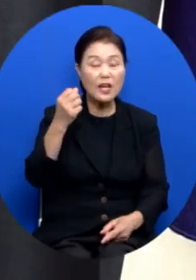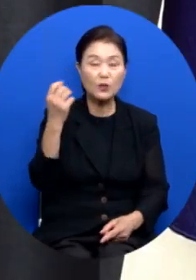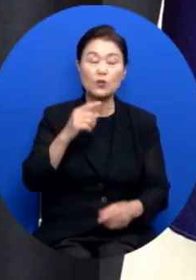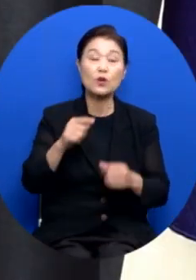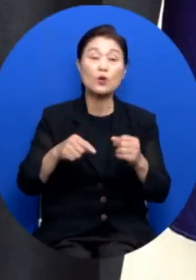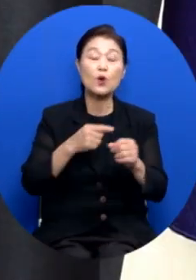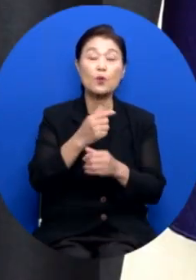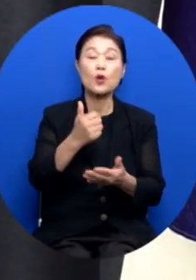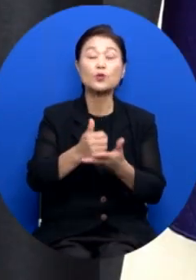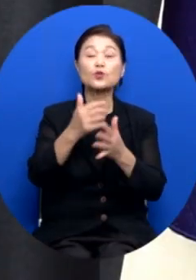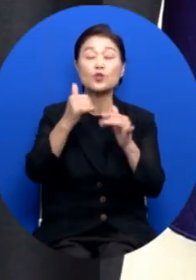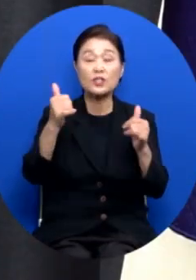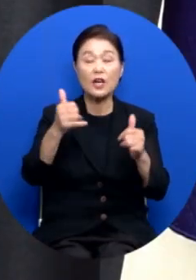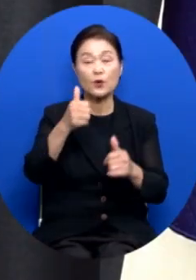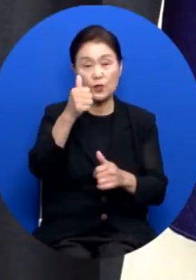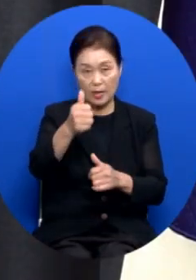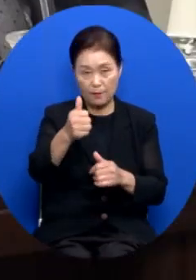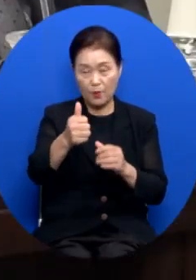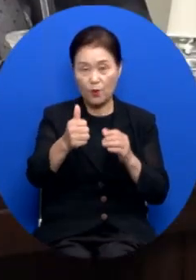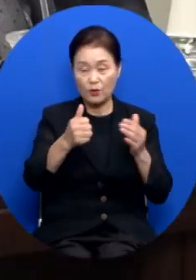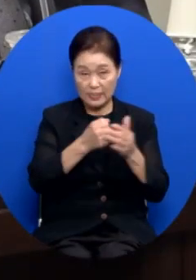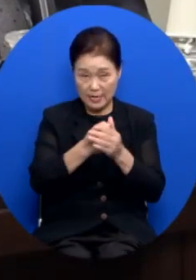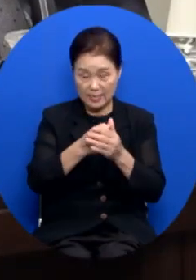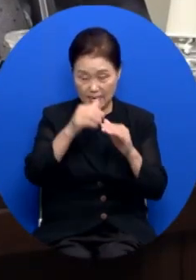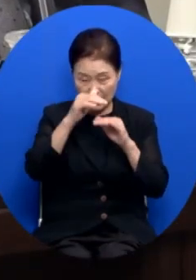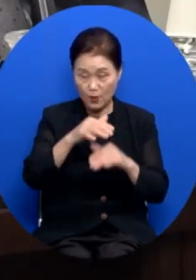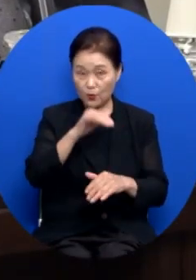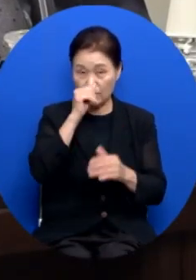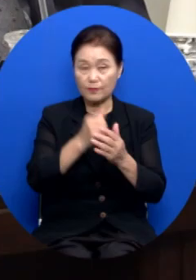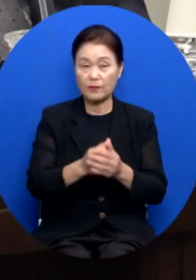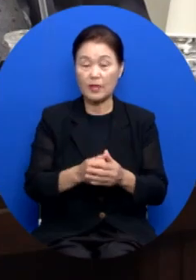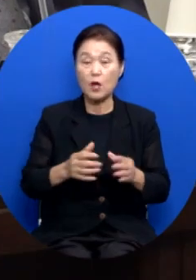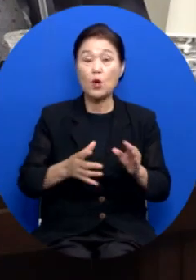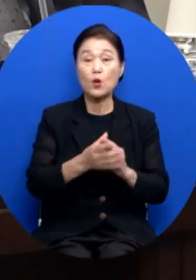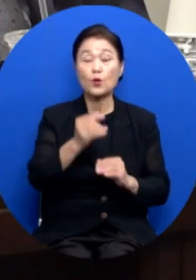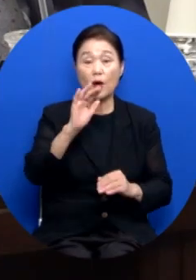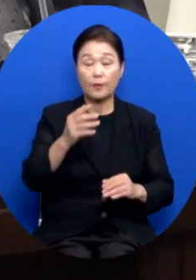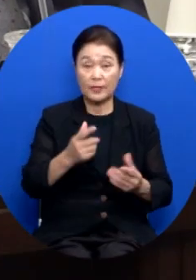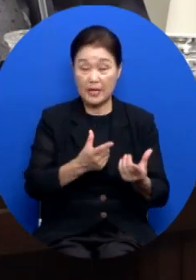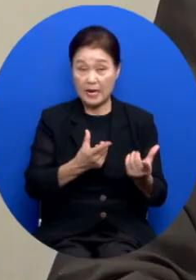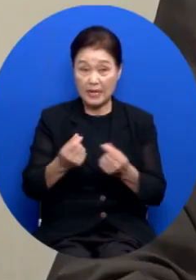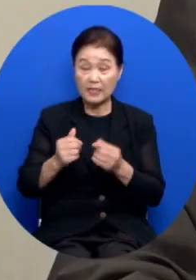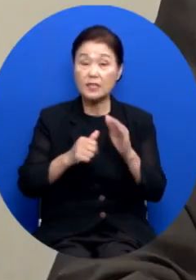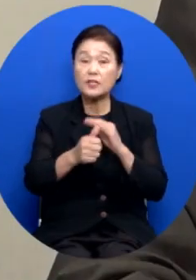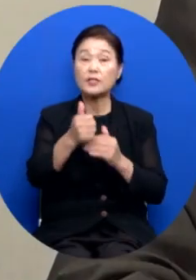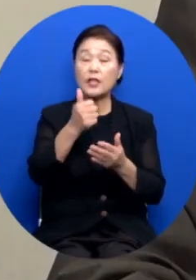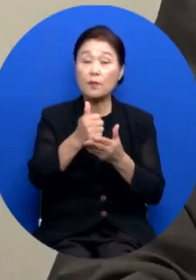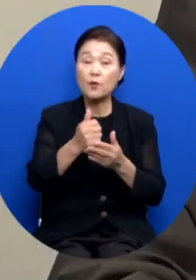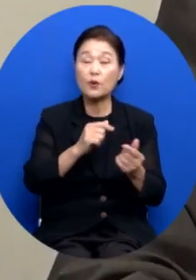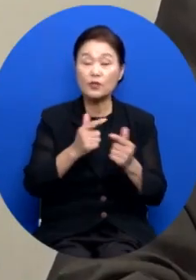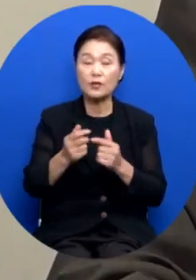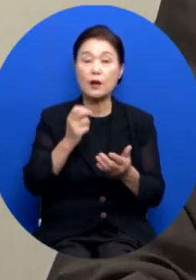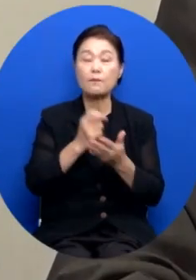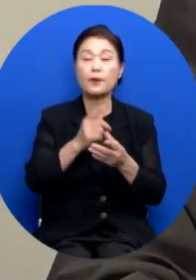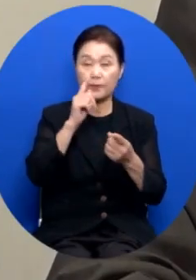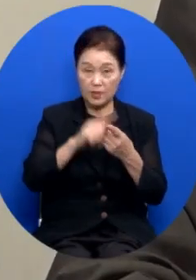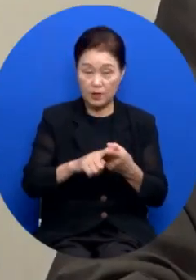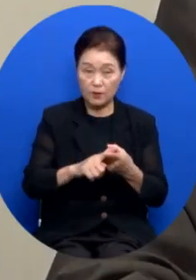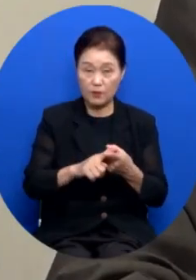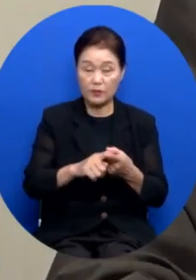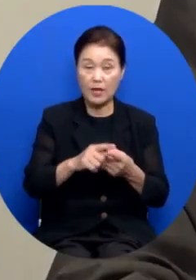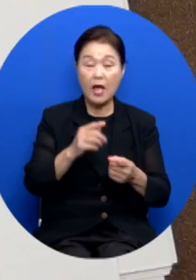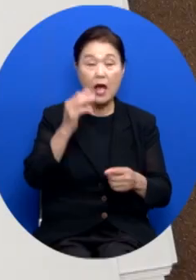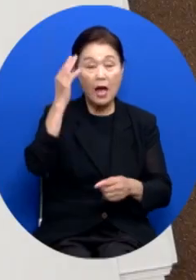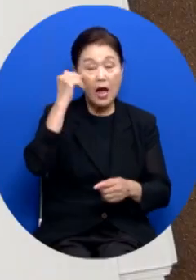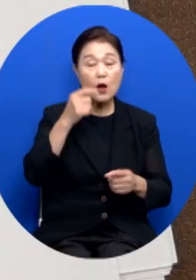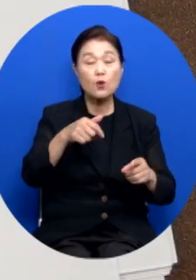외에 추천자로 한다 등의 내용을 담고 있습니다. 또한 통합된 공동대표회장단 구성은 규정대로 하되 한기총